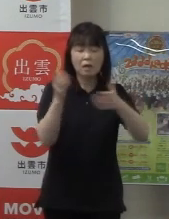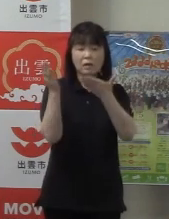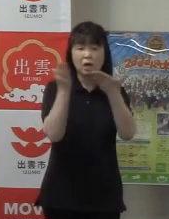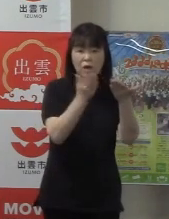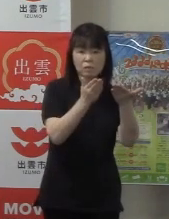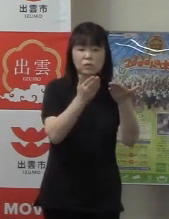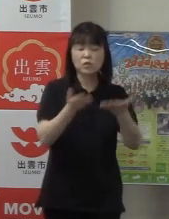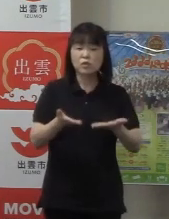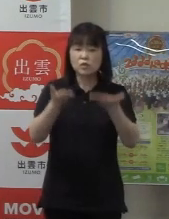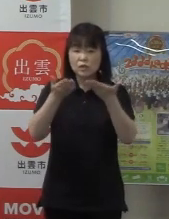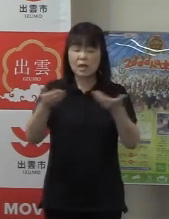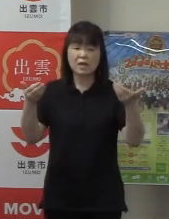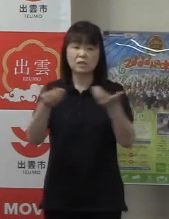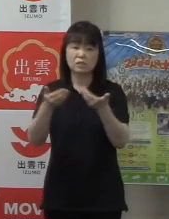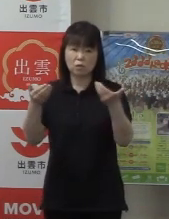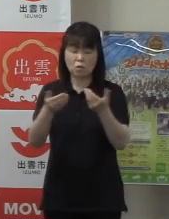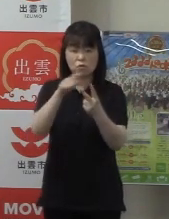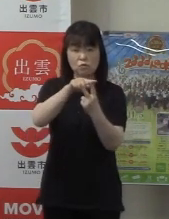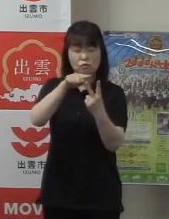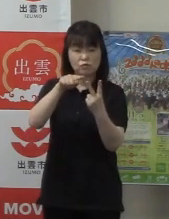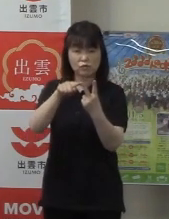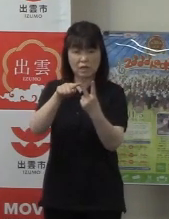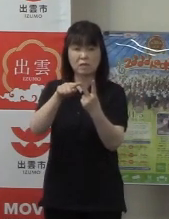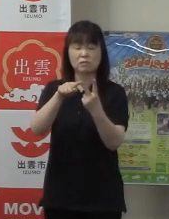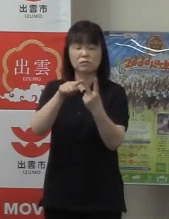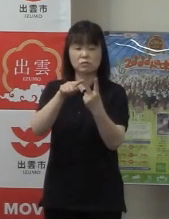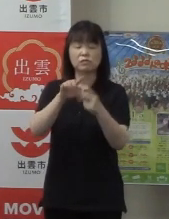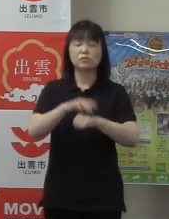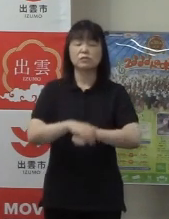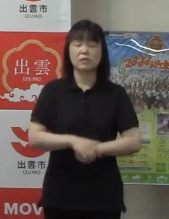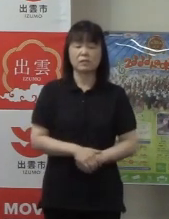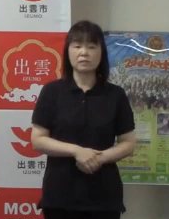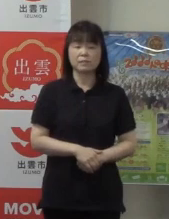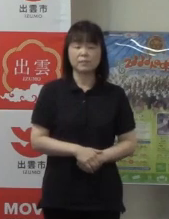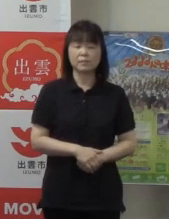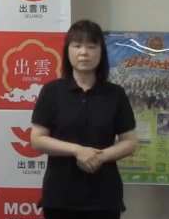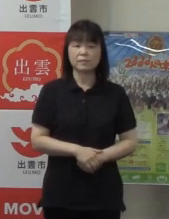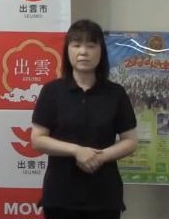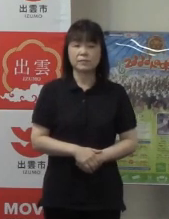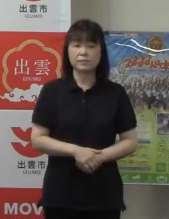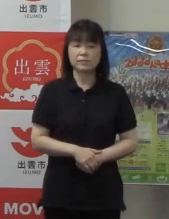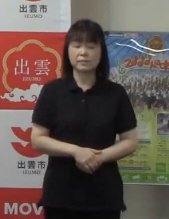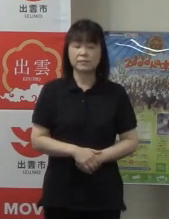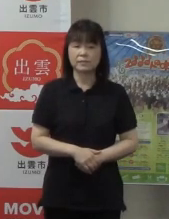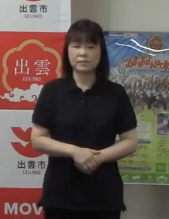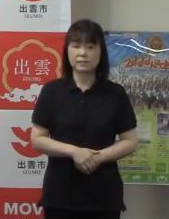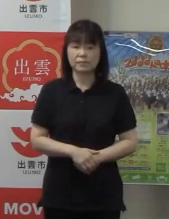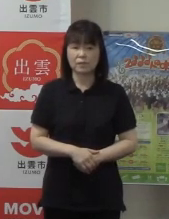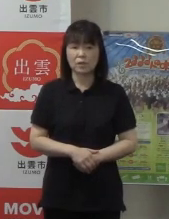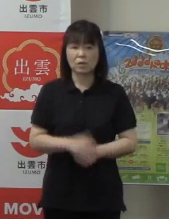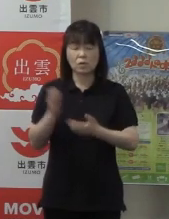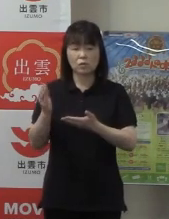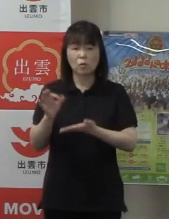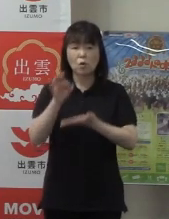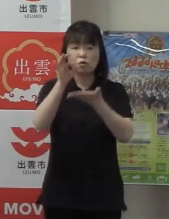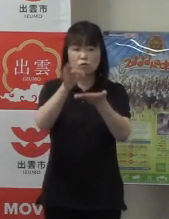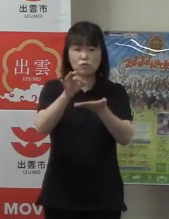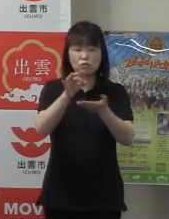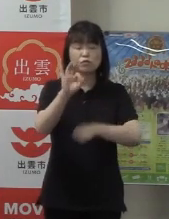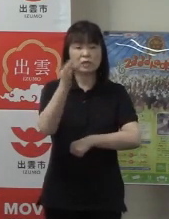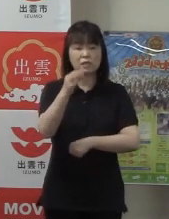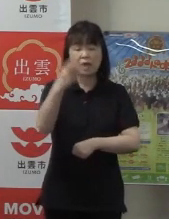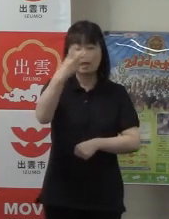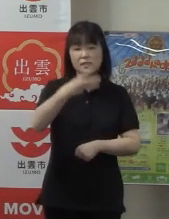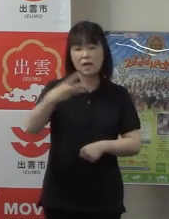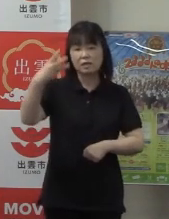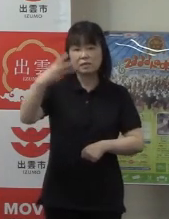運送事業者、がこの貨物運送事業者ということでありますが、この給付金が3000万円で